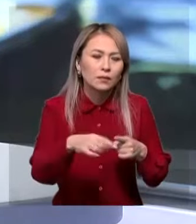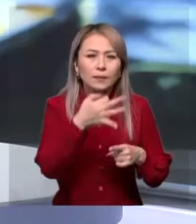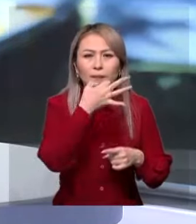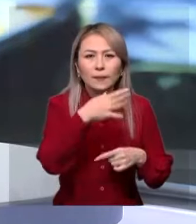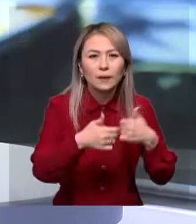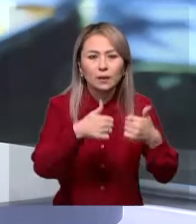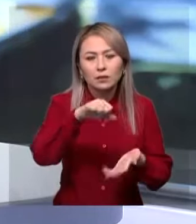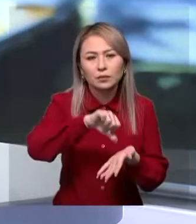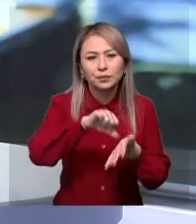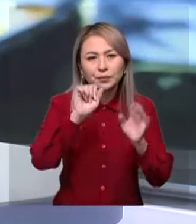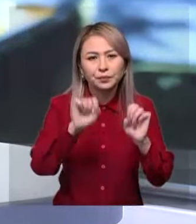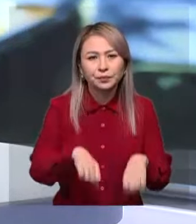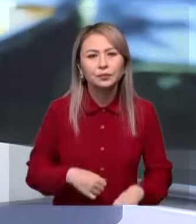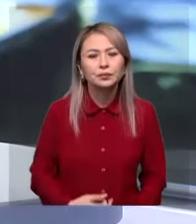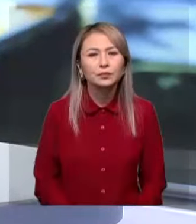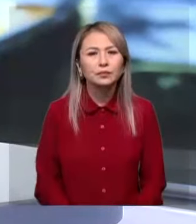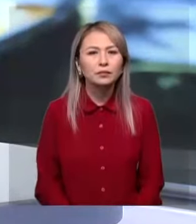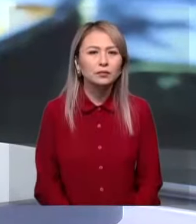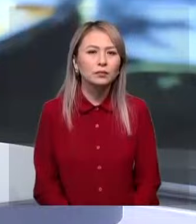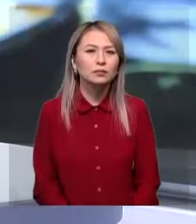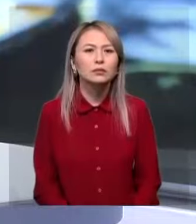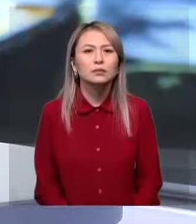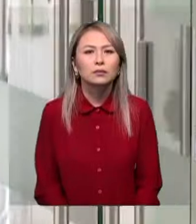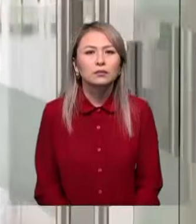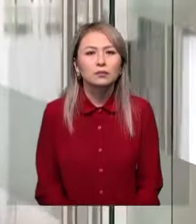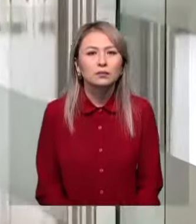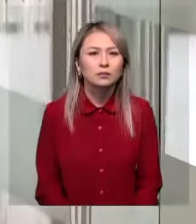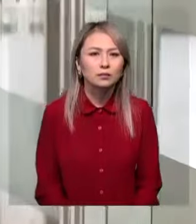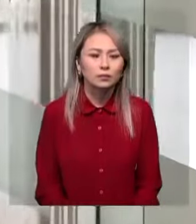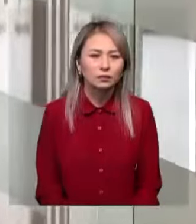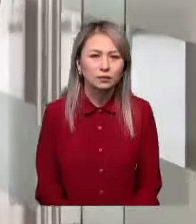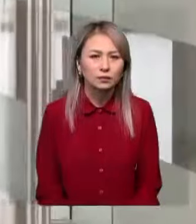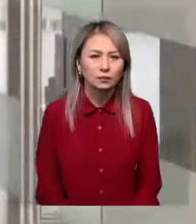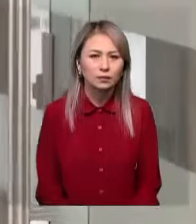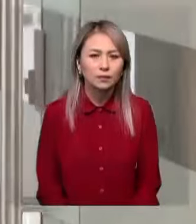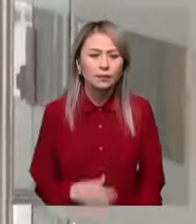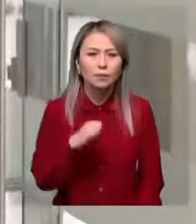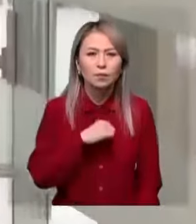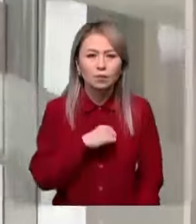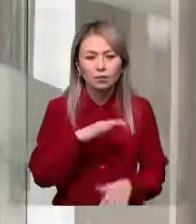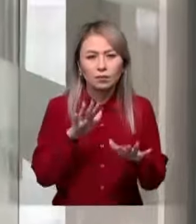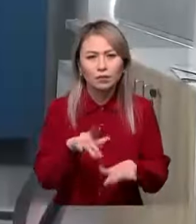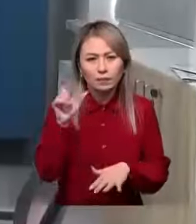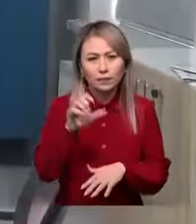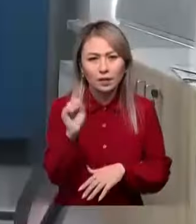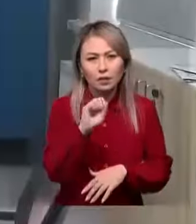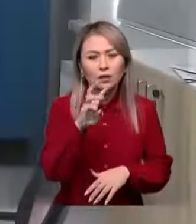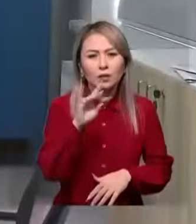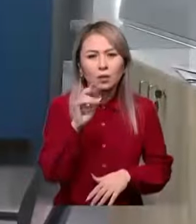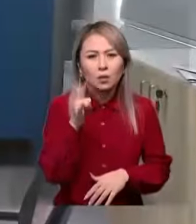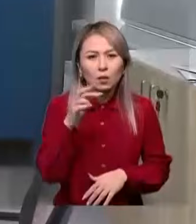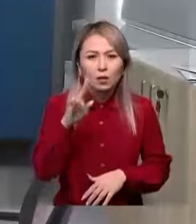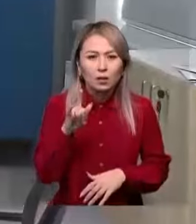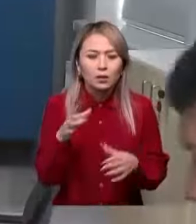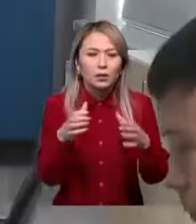кез келген адам байқауға қатыса алады. Заңгер Әсемгүл Мырзалы Түркістан облысының орталығында 5